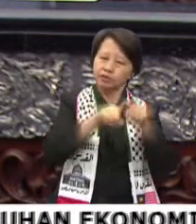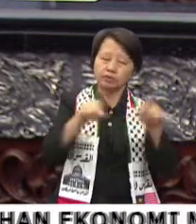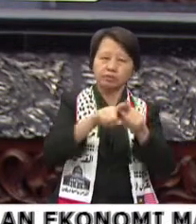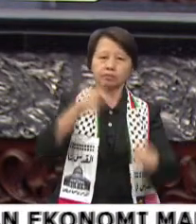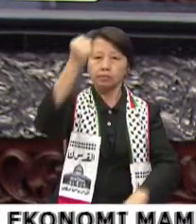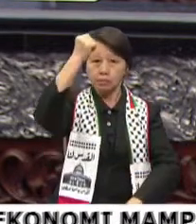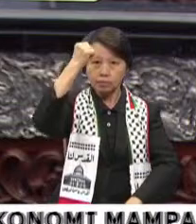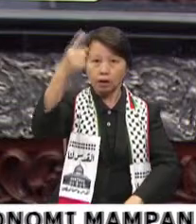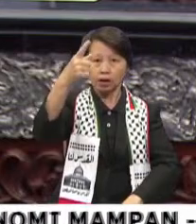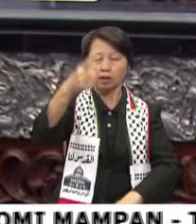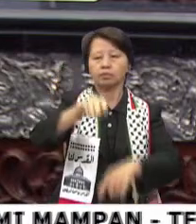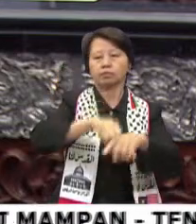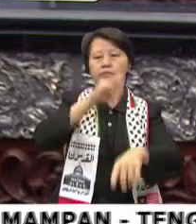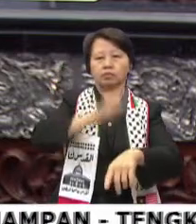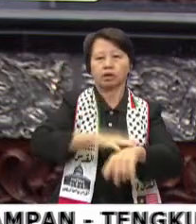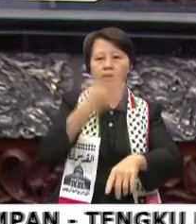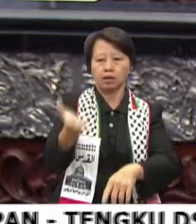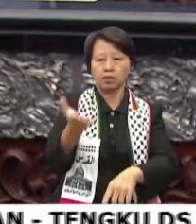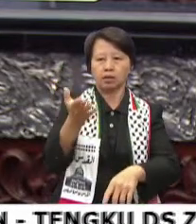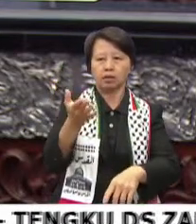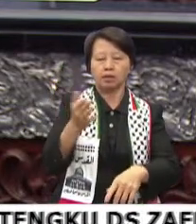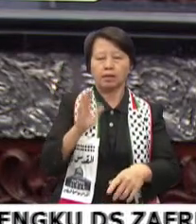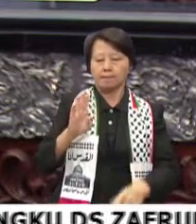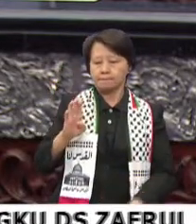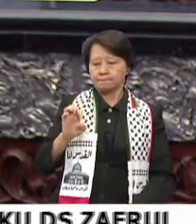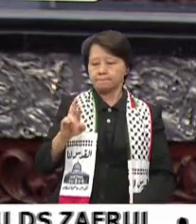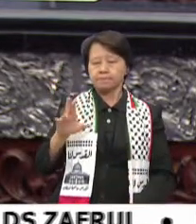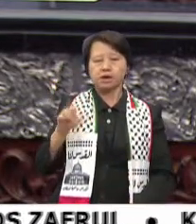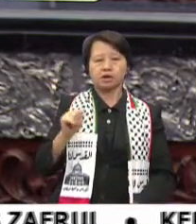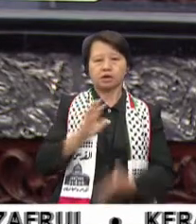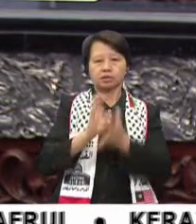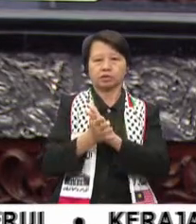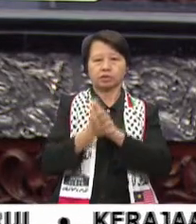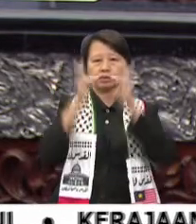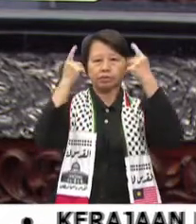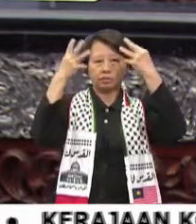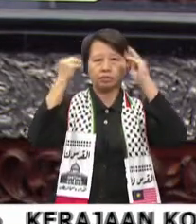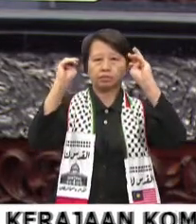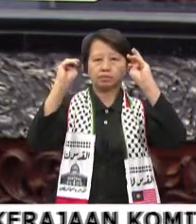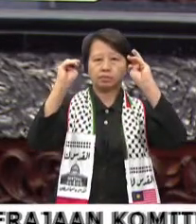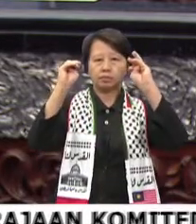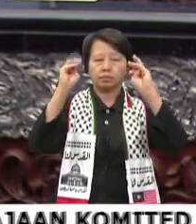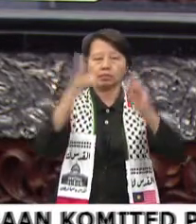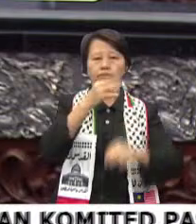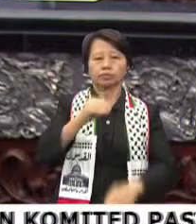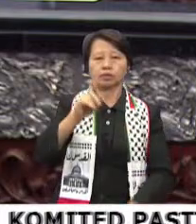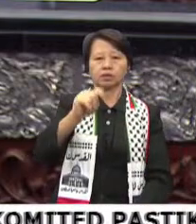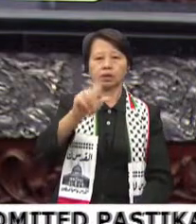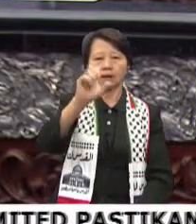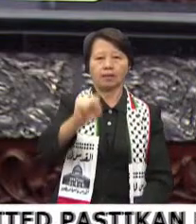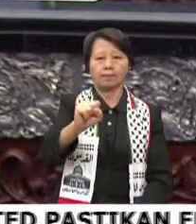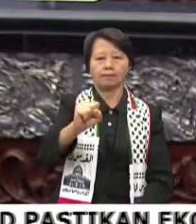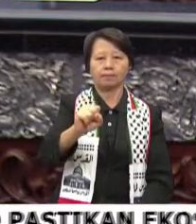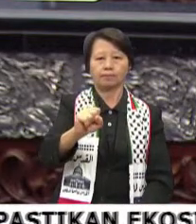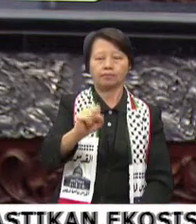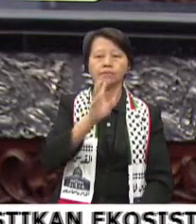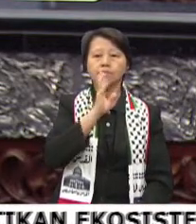persafahaman semasa yang berhormat ber menjadi perdana menteri Tan Sri